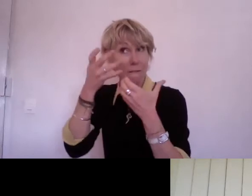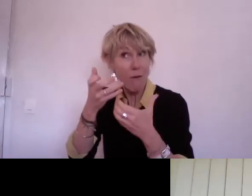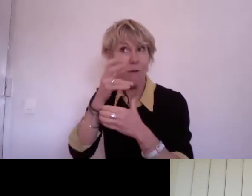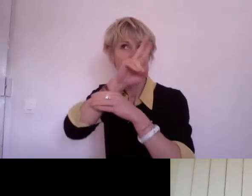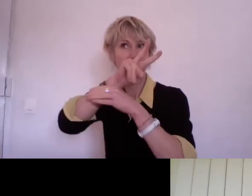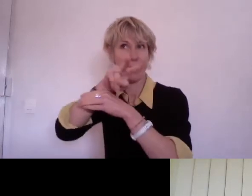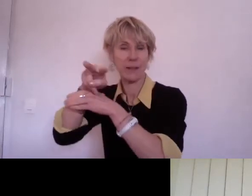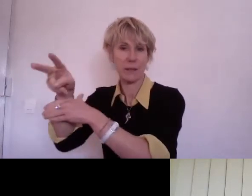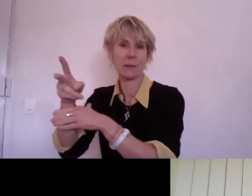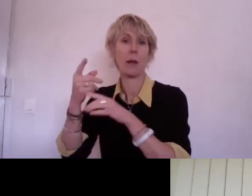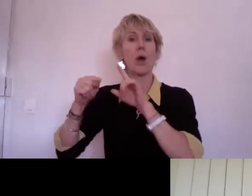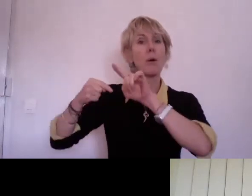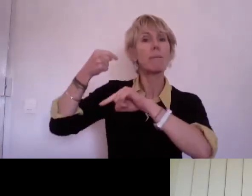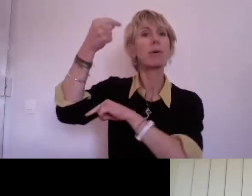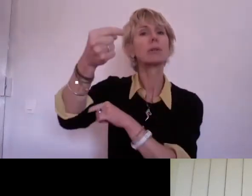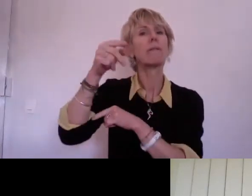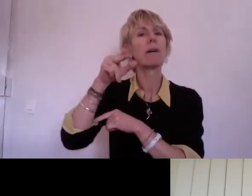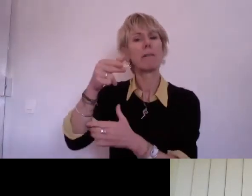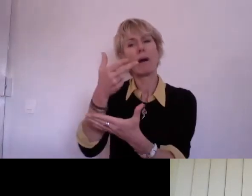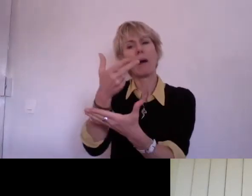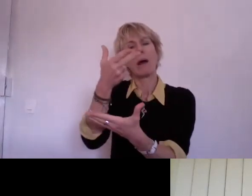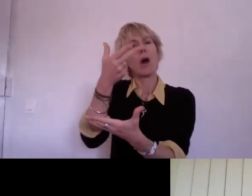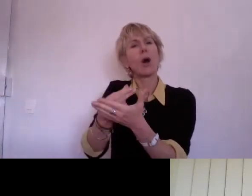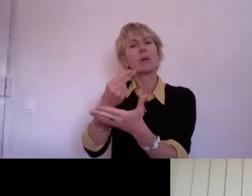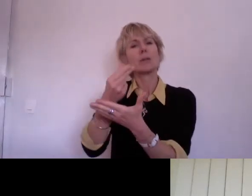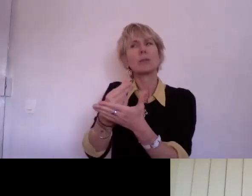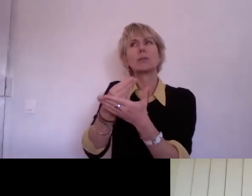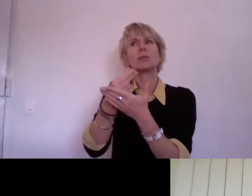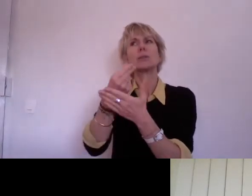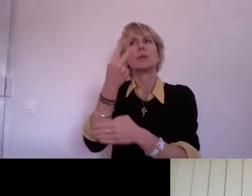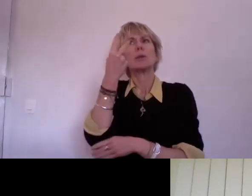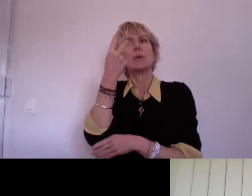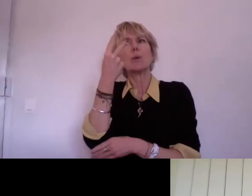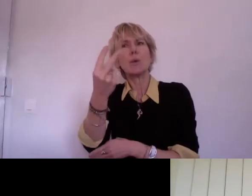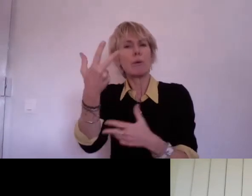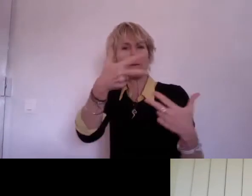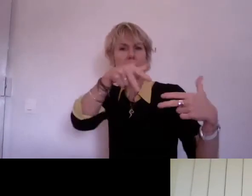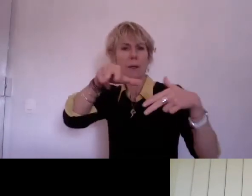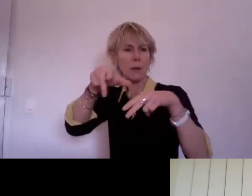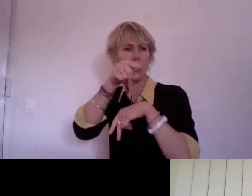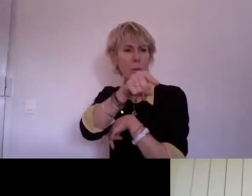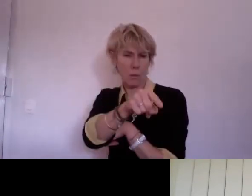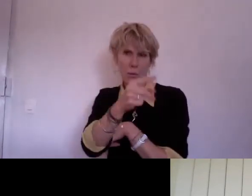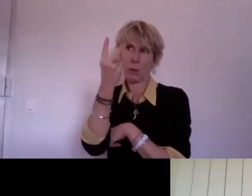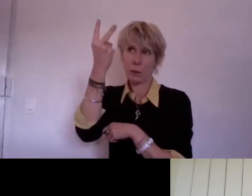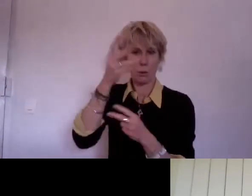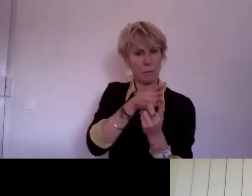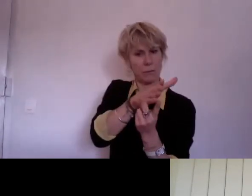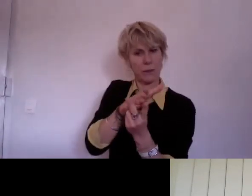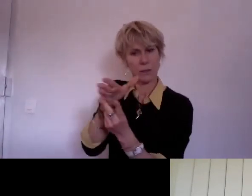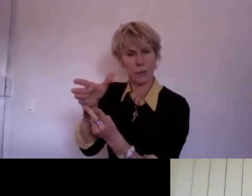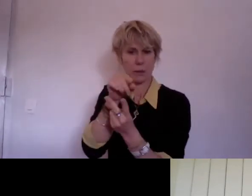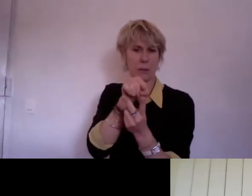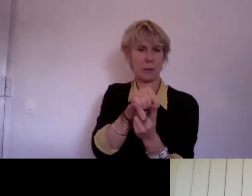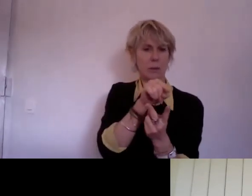allons enregistrer 2 tutos sur la visite sensorielle et sur contempler qui seront prochainement en ligne, au mois de janvier